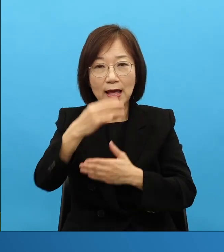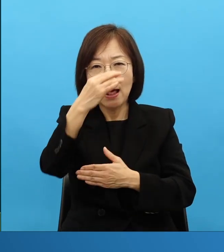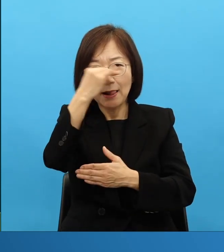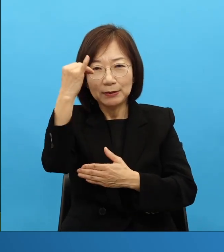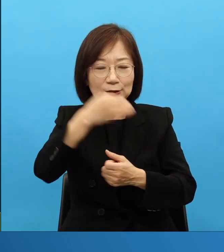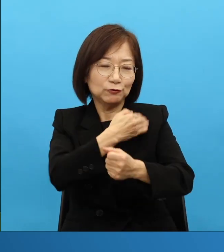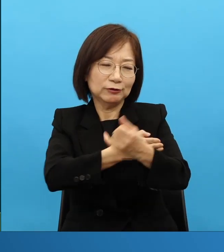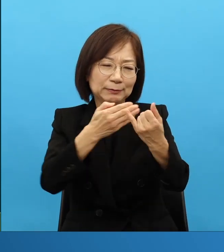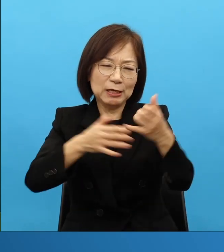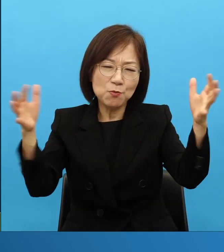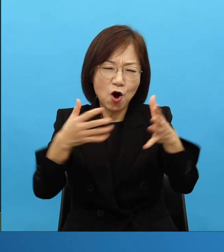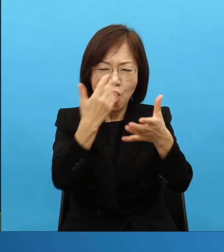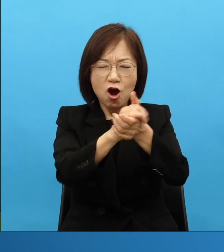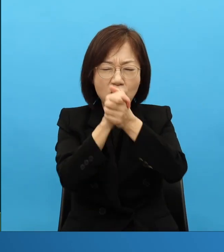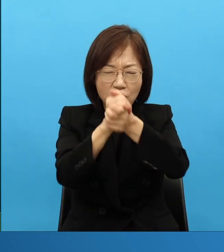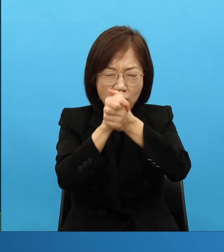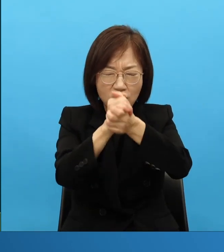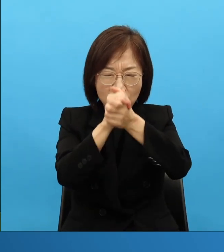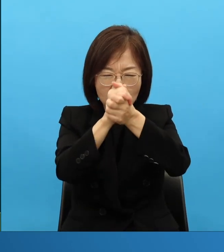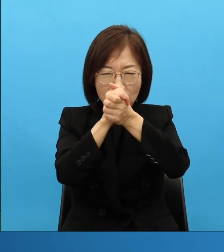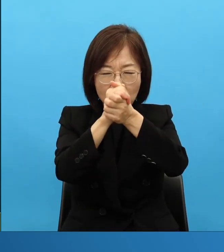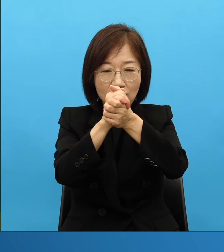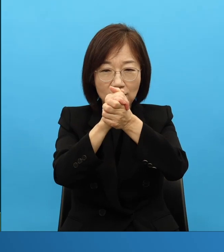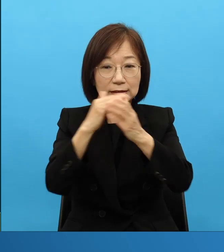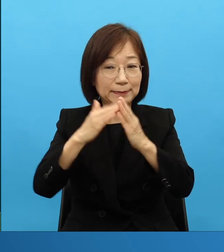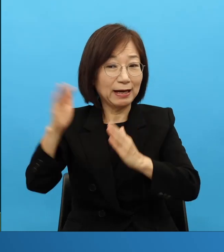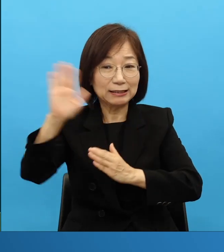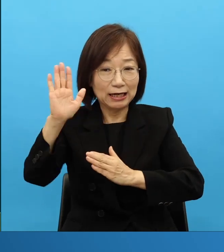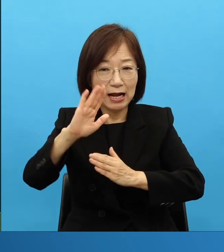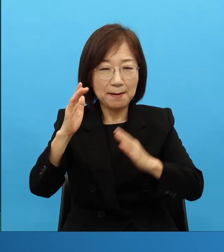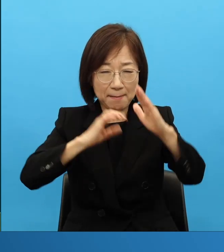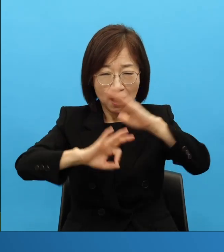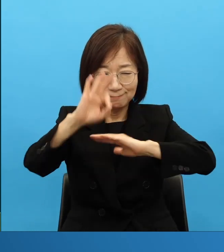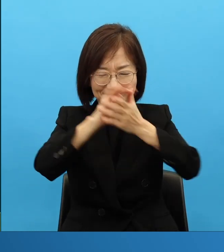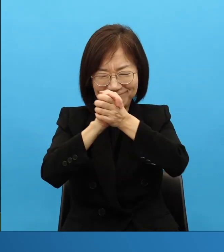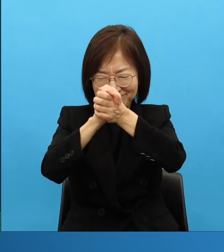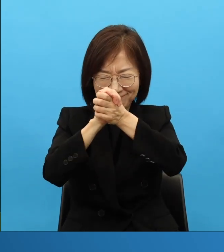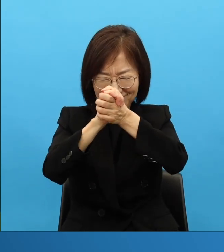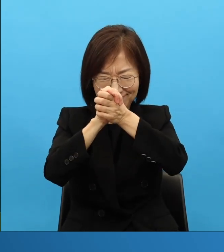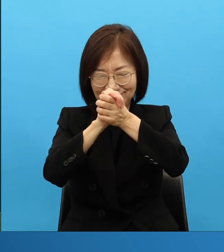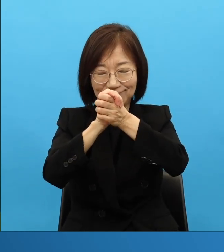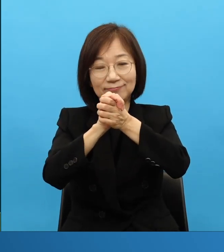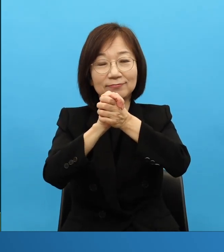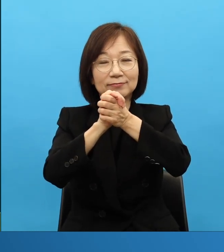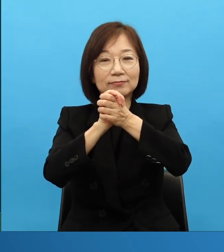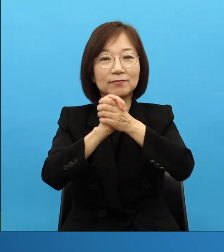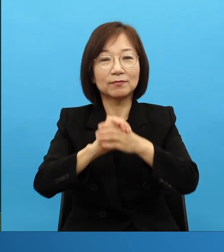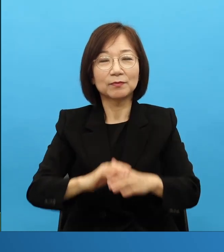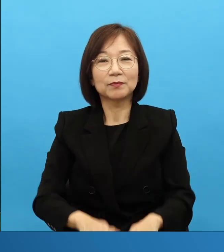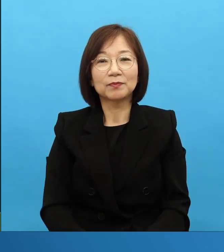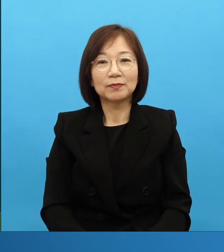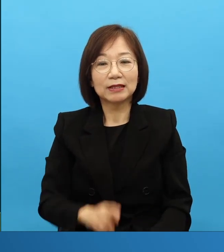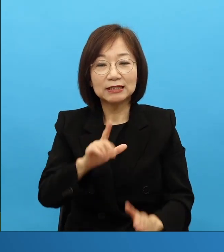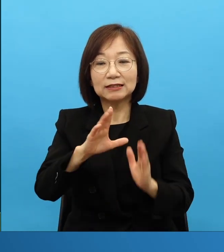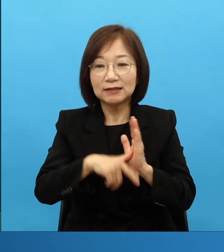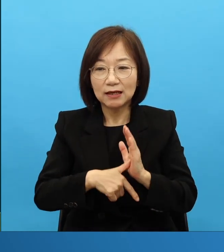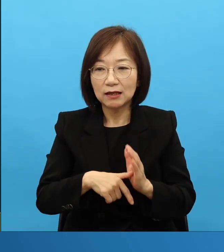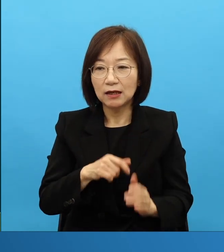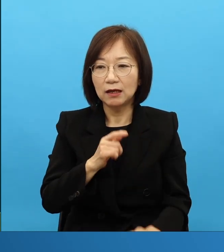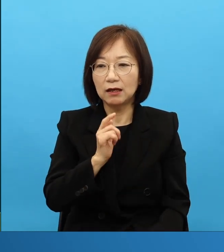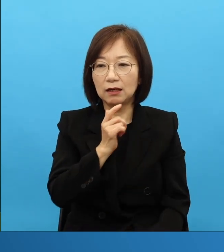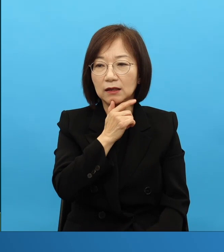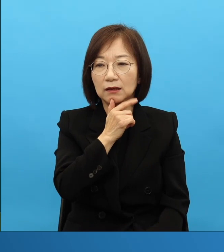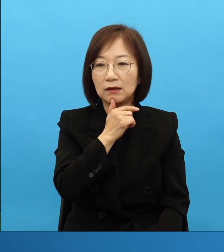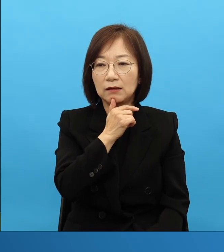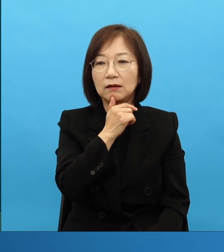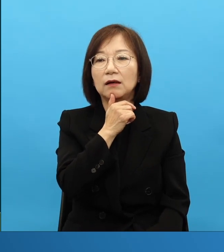막 기도 시작. And so they finish their jobs, come in the evening, and they won't go home. They'll sleep in the church, and they pray all night long. 네, 그때 딱 느꼈어요. That's when I